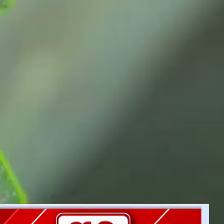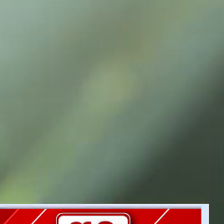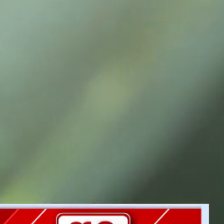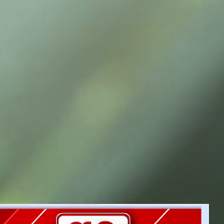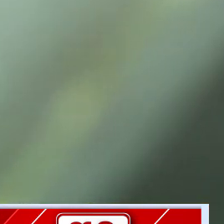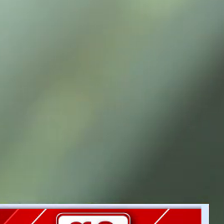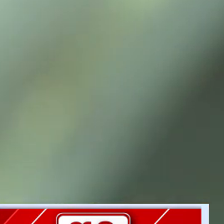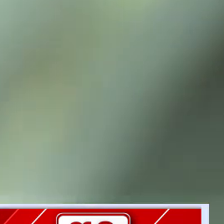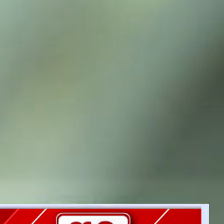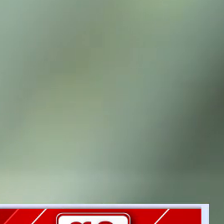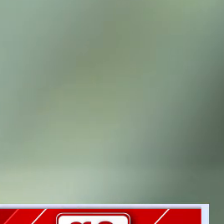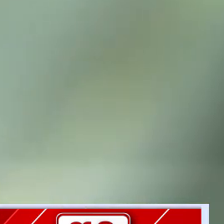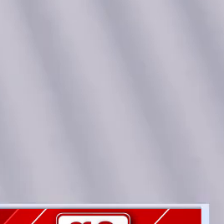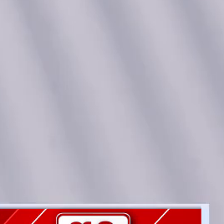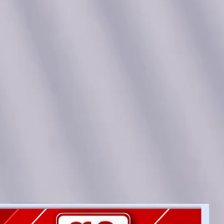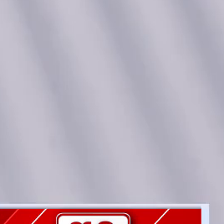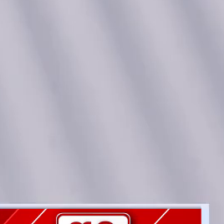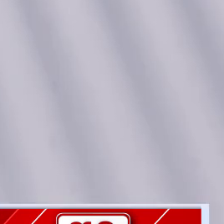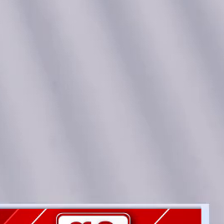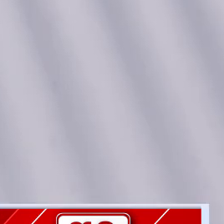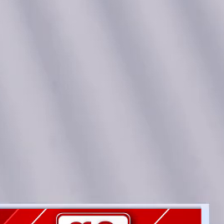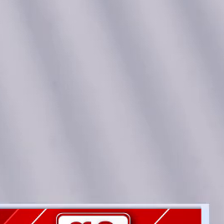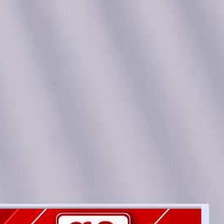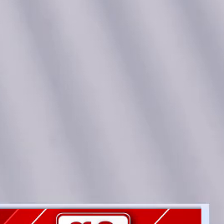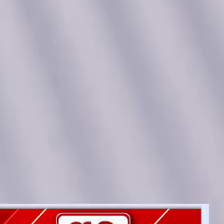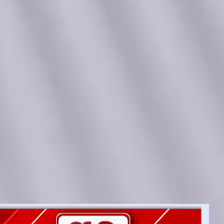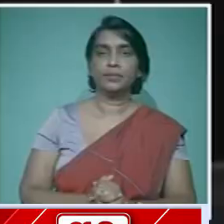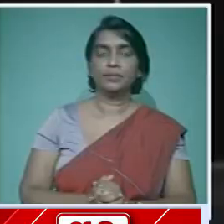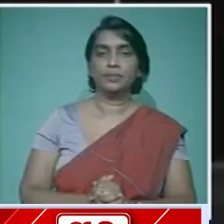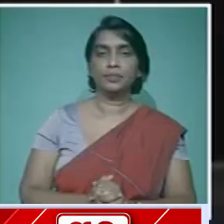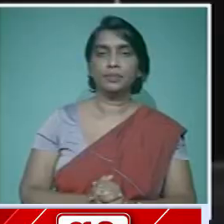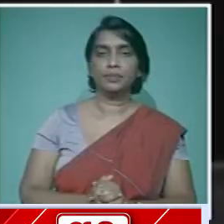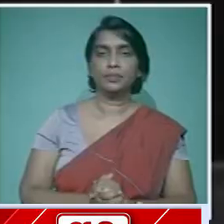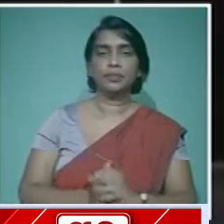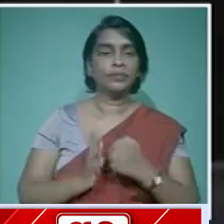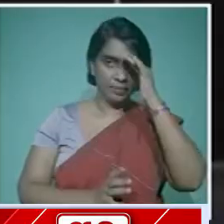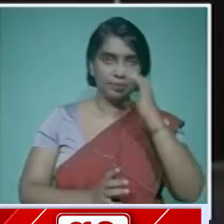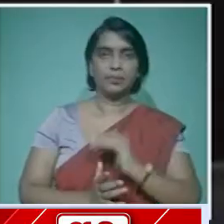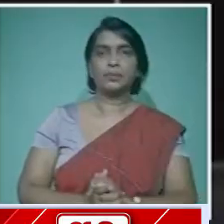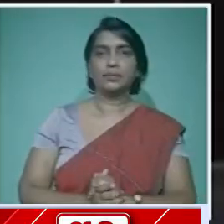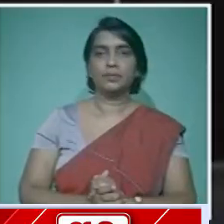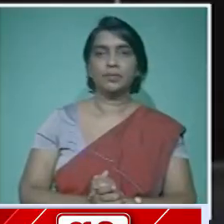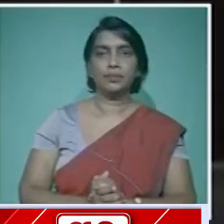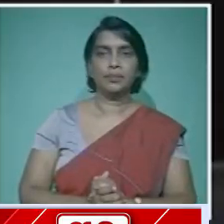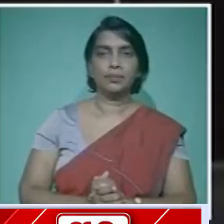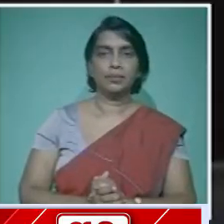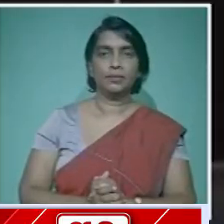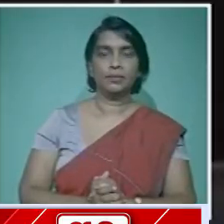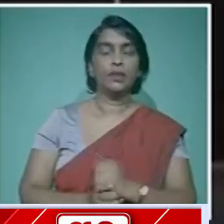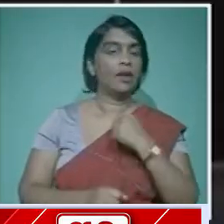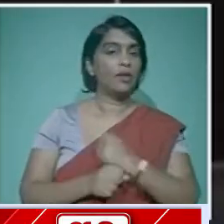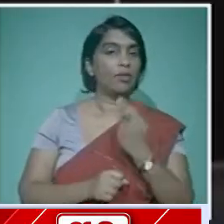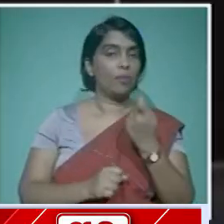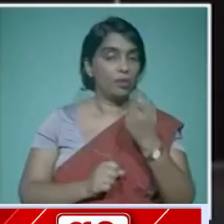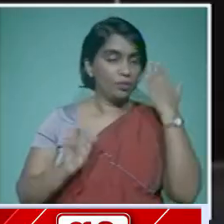Emami 7 oils in 1. Aloe vera. Strong inside, set outside. කතානායකතුමනේ රජයේ මුදල්